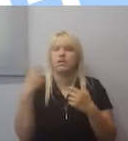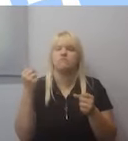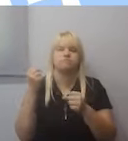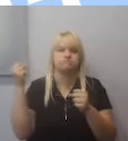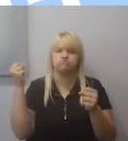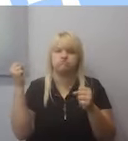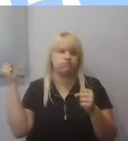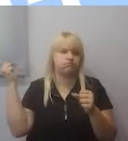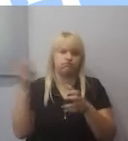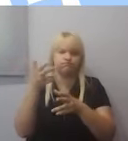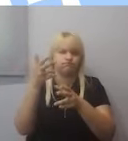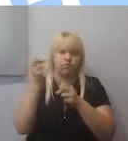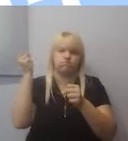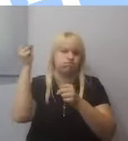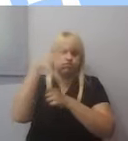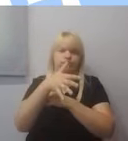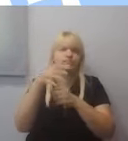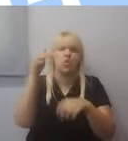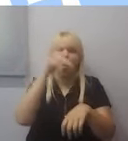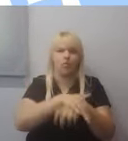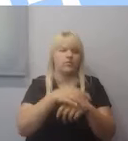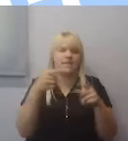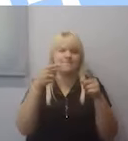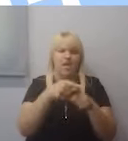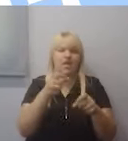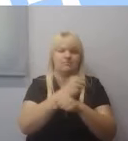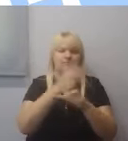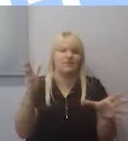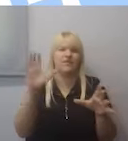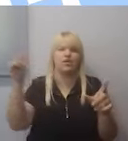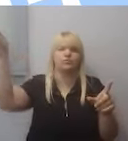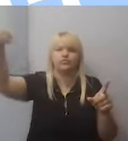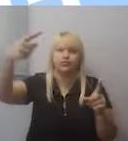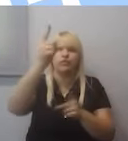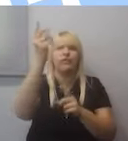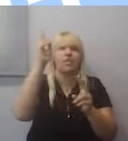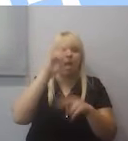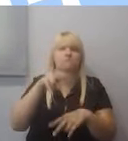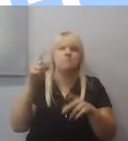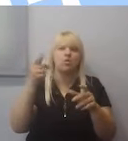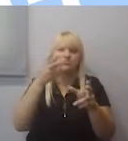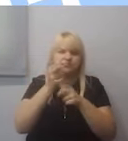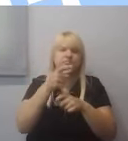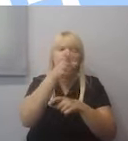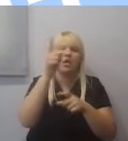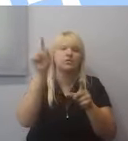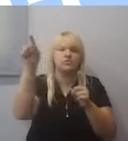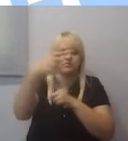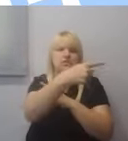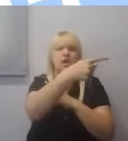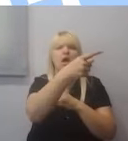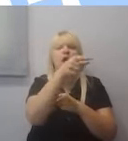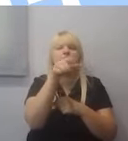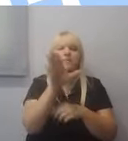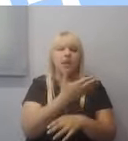pa kādiem konkrētiem mērķiem tas ka noklīst vai nemāk šaut tas ir cits stāsts kad aiziet kaut kur garām bet visdrīzāk ir kāds